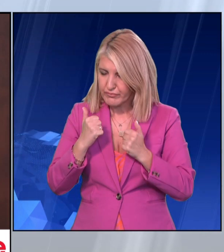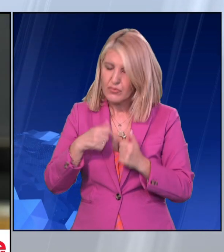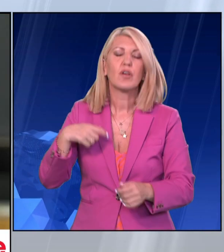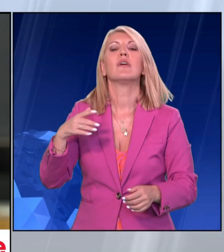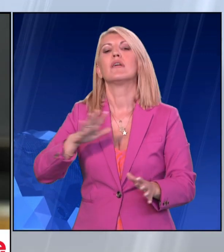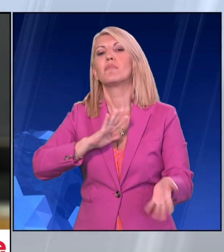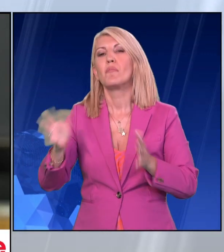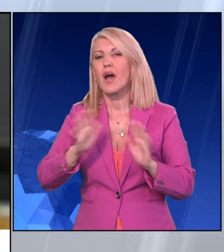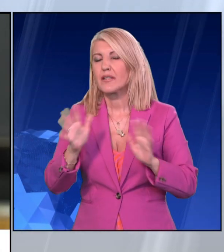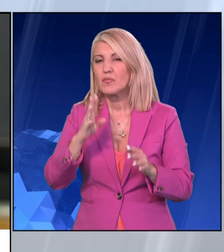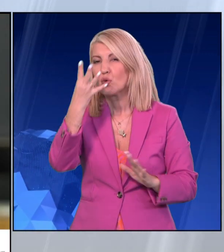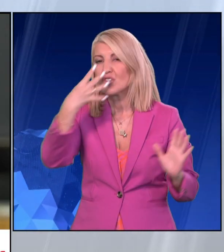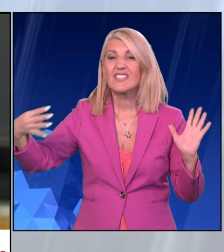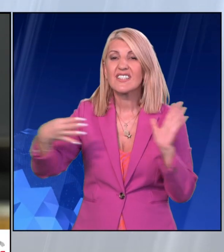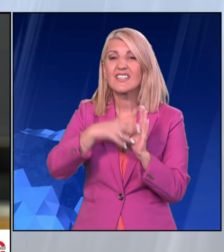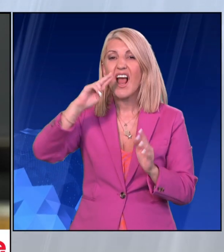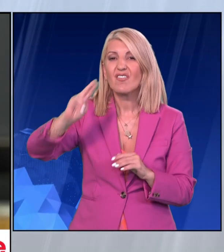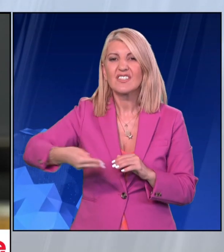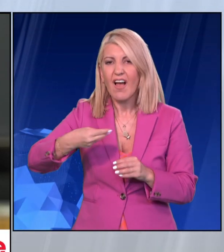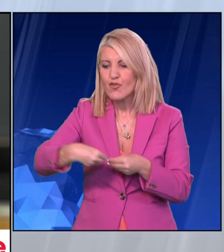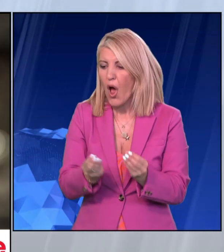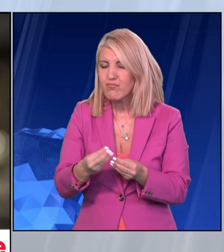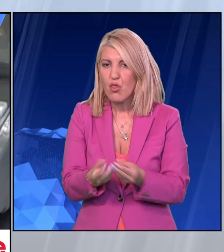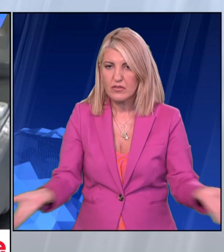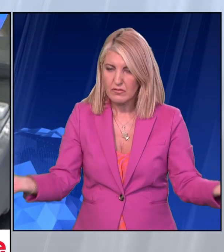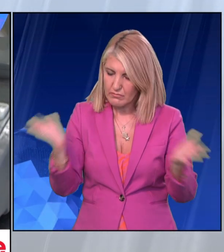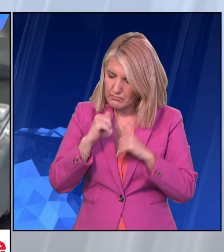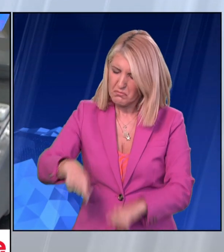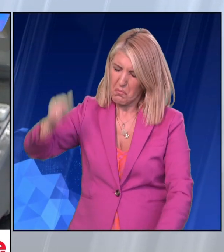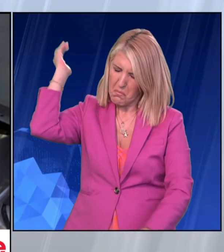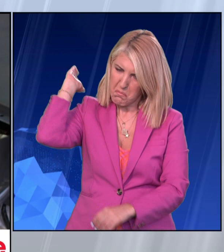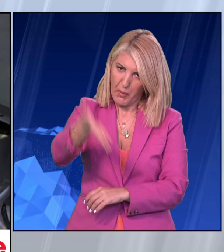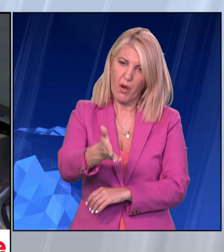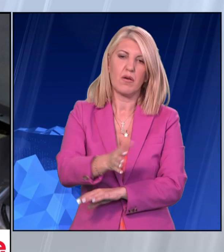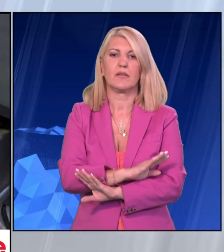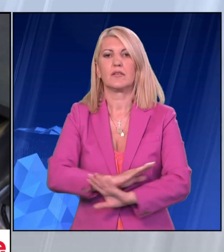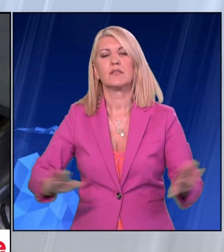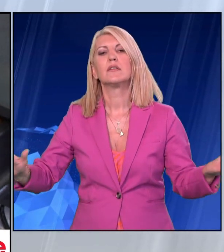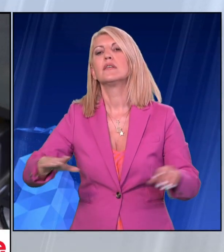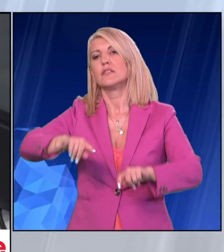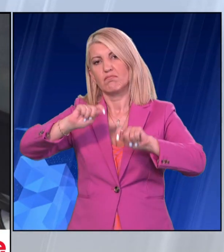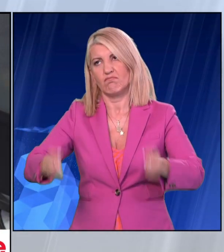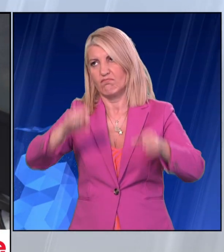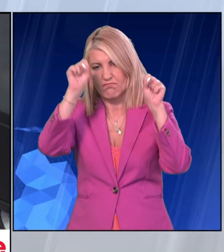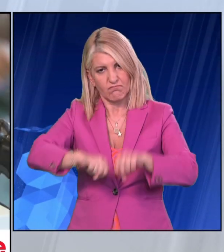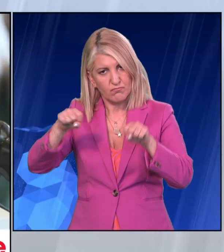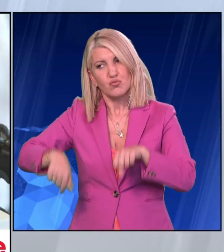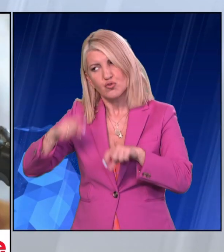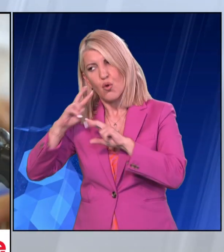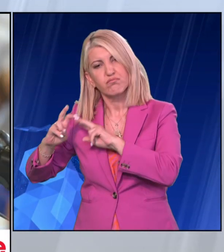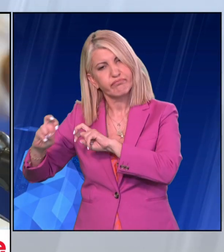αξίας 4.000 ευρώ. Σε όλες τις περιπτώσεις, ο έλεγχος συνεχίζεται για την διαπίστωση και άλλων